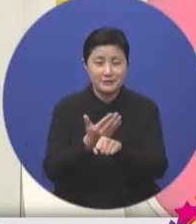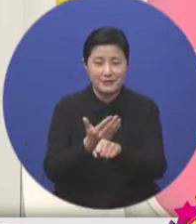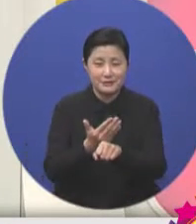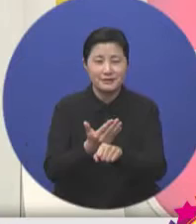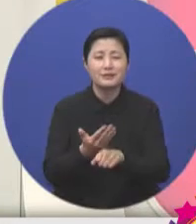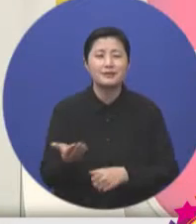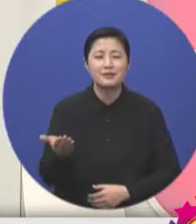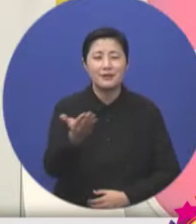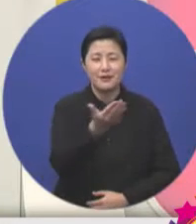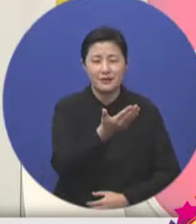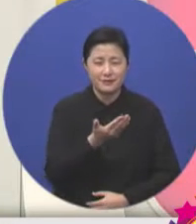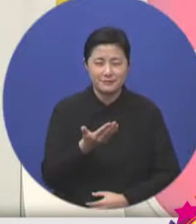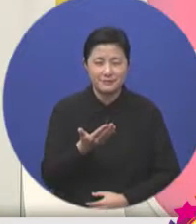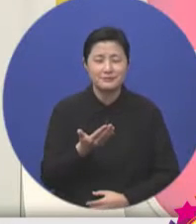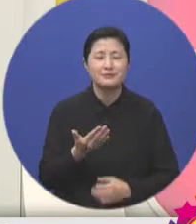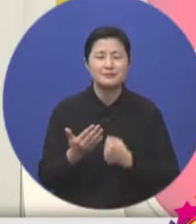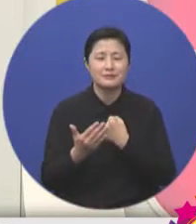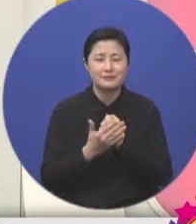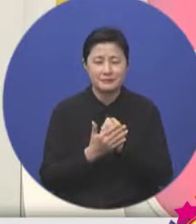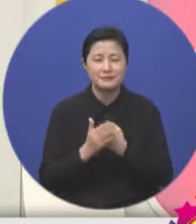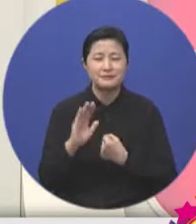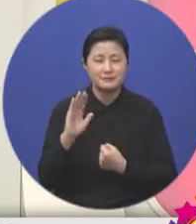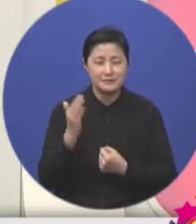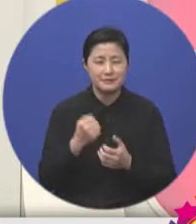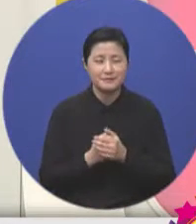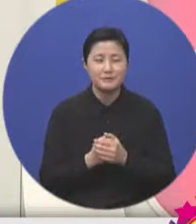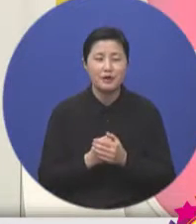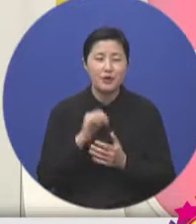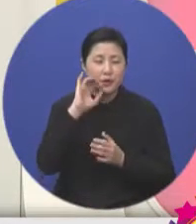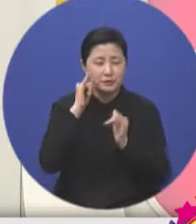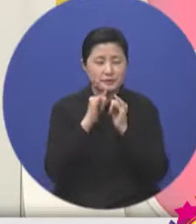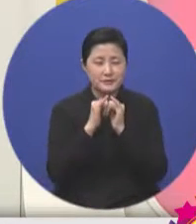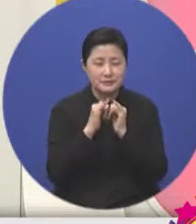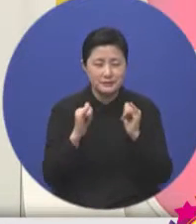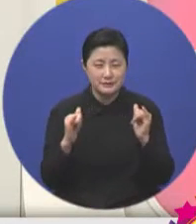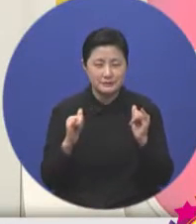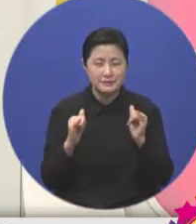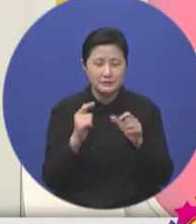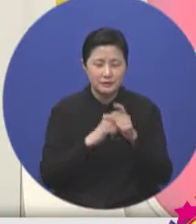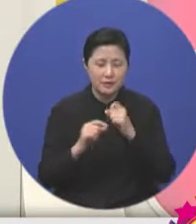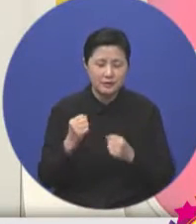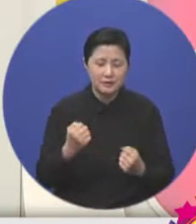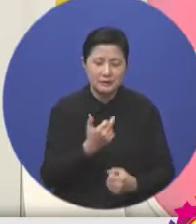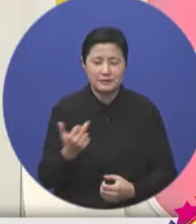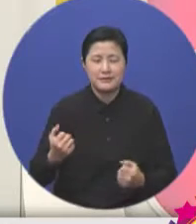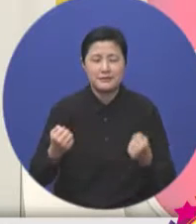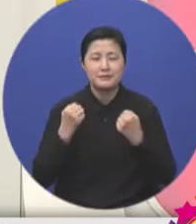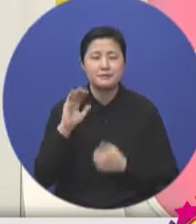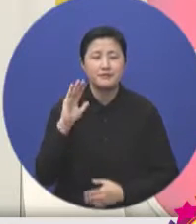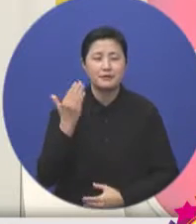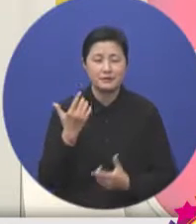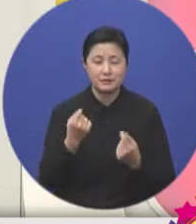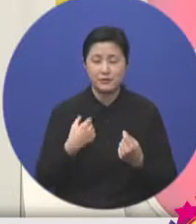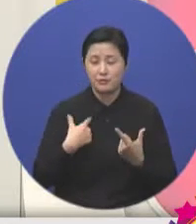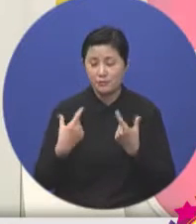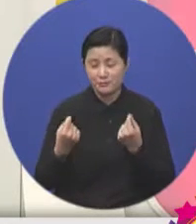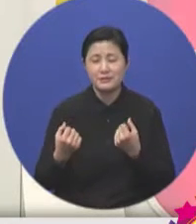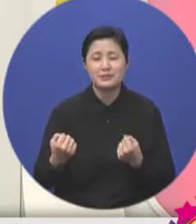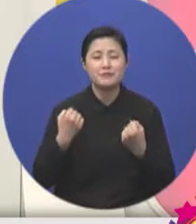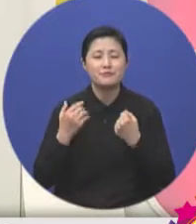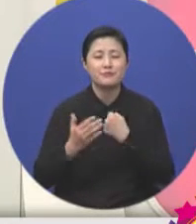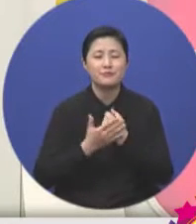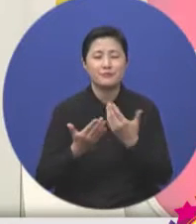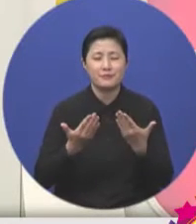게 여러분의 덕분이기도 하고 또 어려운 이웃에게 더욱 더 큰 힘이 될 것 같다는 저에게도 힘이 되네요.